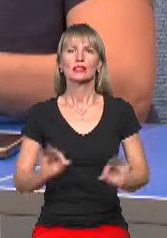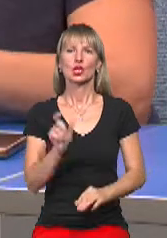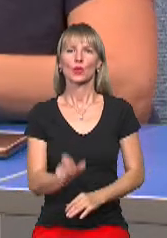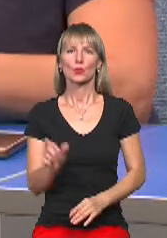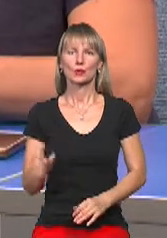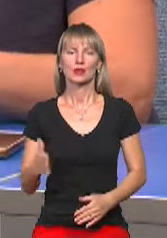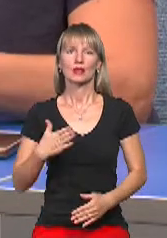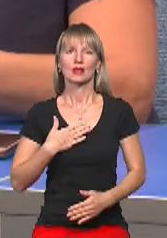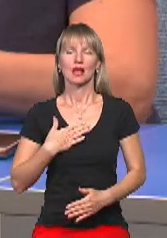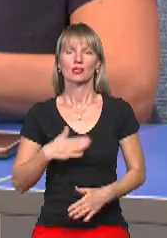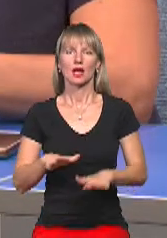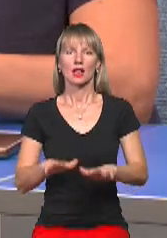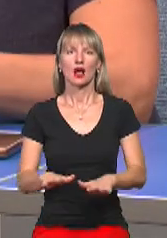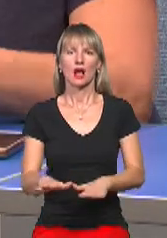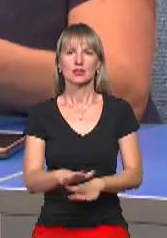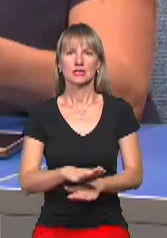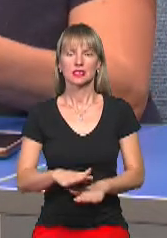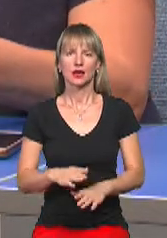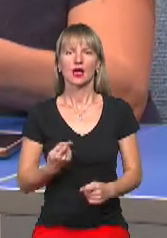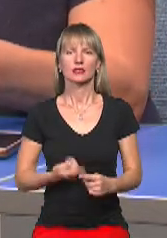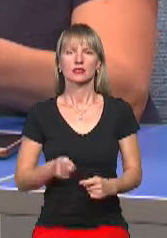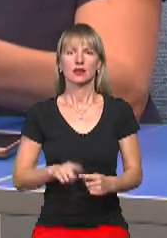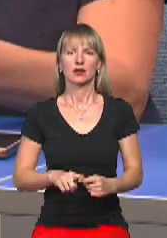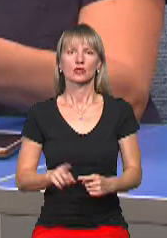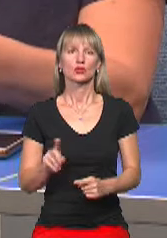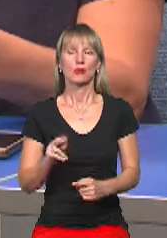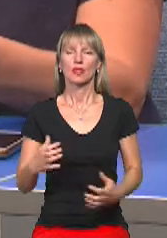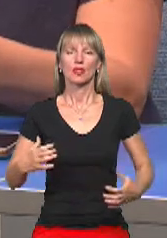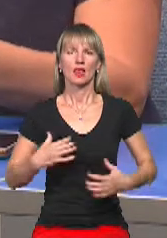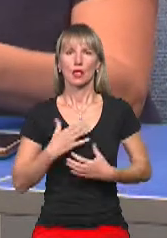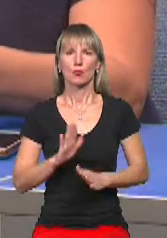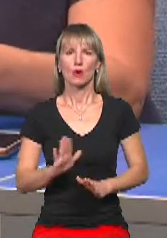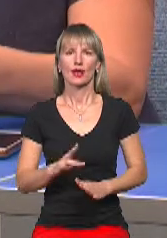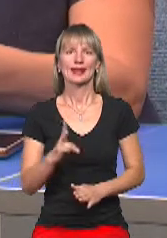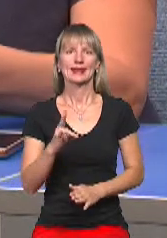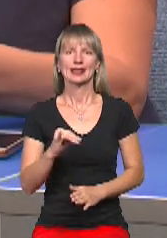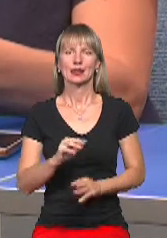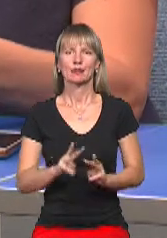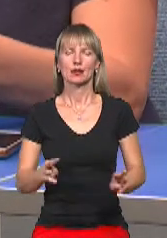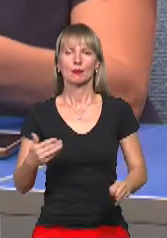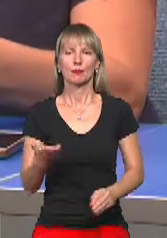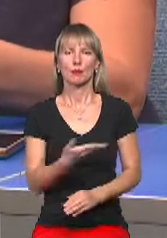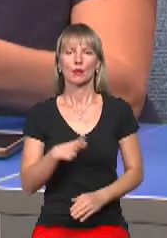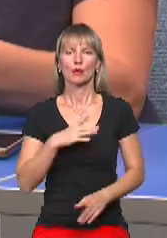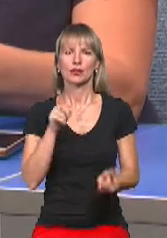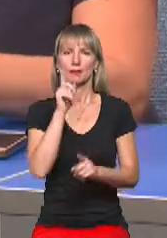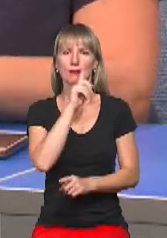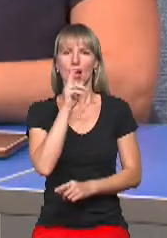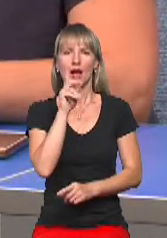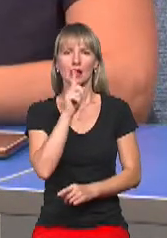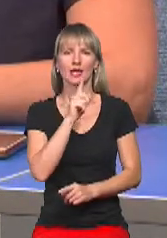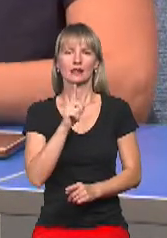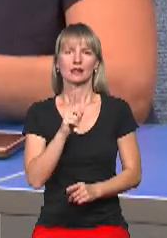людям, тобто наша локація, ну це так, щоб не налякати не міністри, ми були такі маленькі